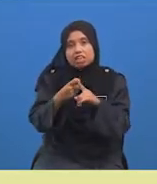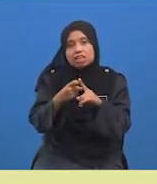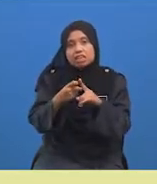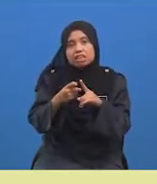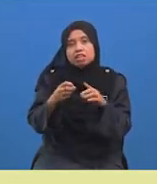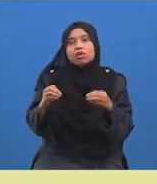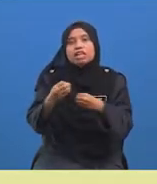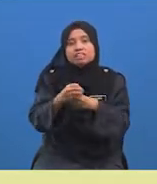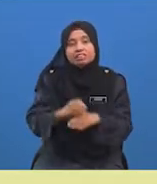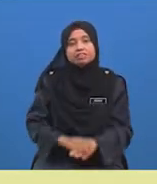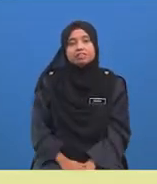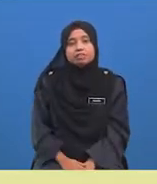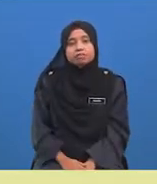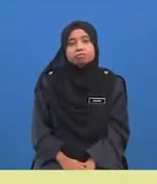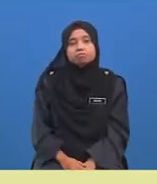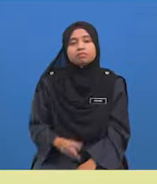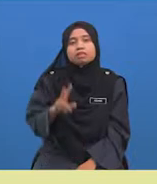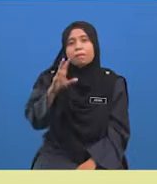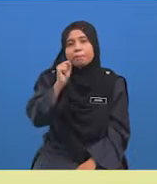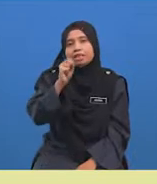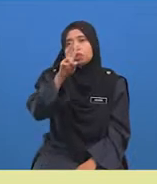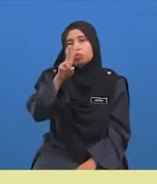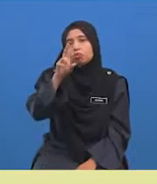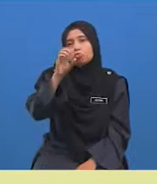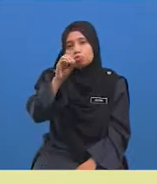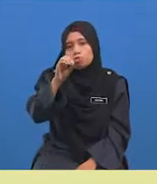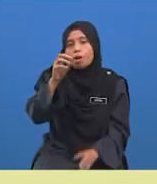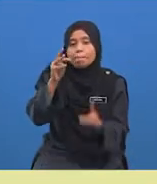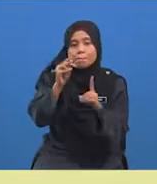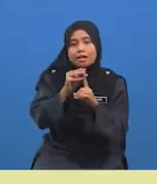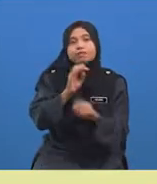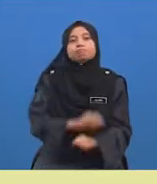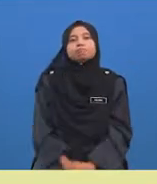aspek organisasi bernilai 20 markah.